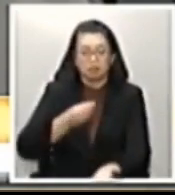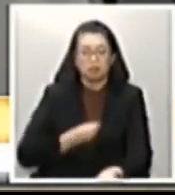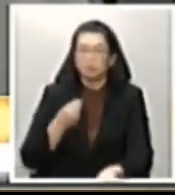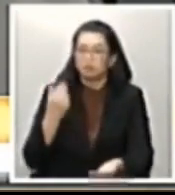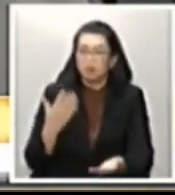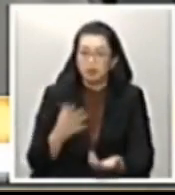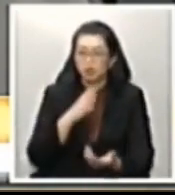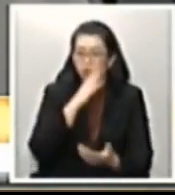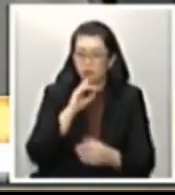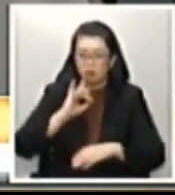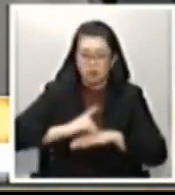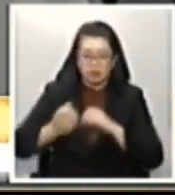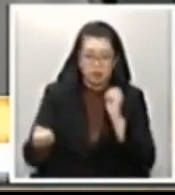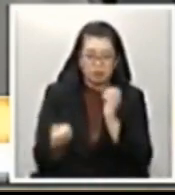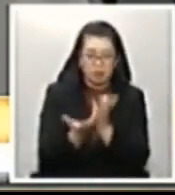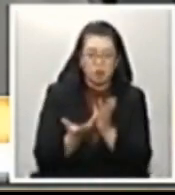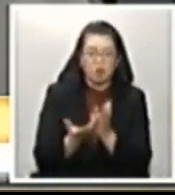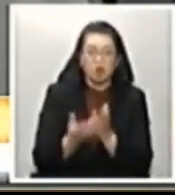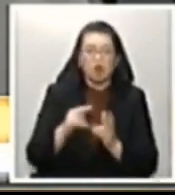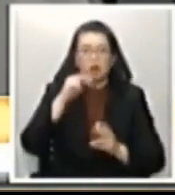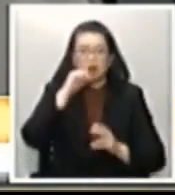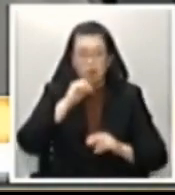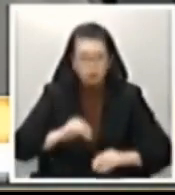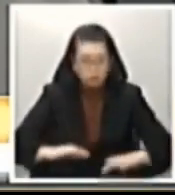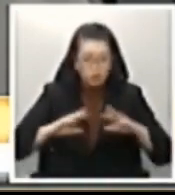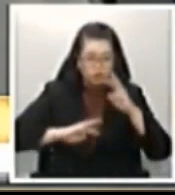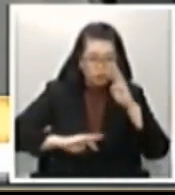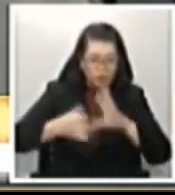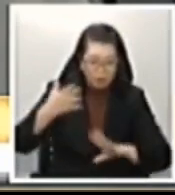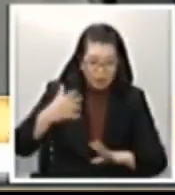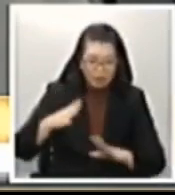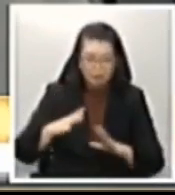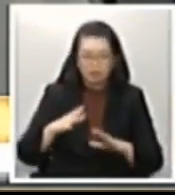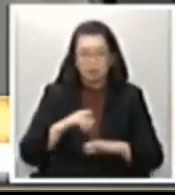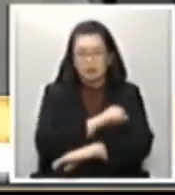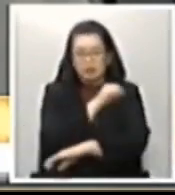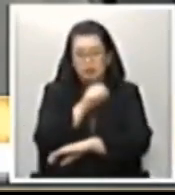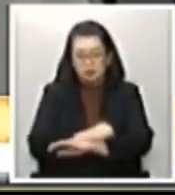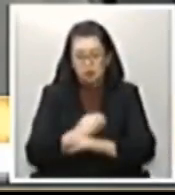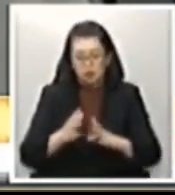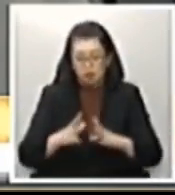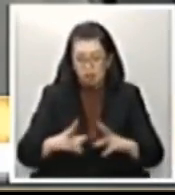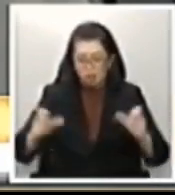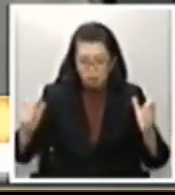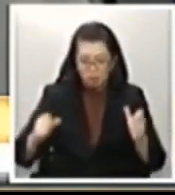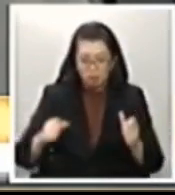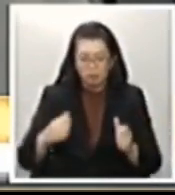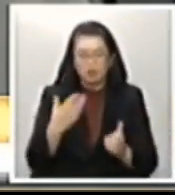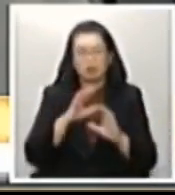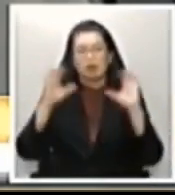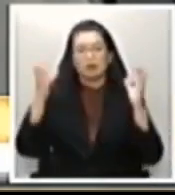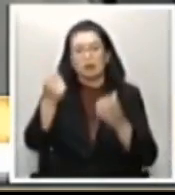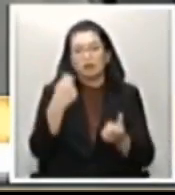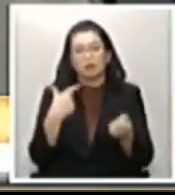ใช้เพื่อที่จะกู้เงินมาดำเนินการการในที่ดิน